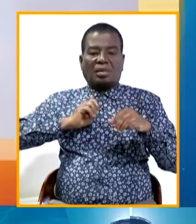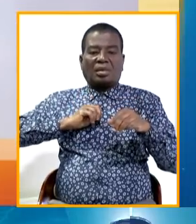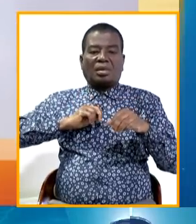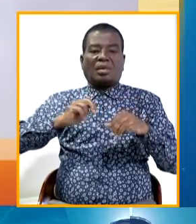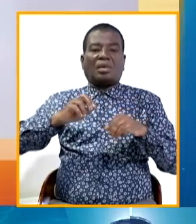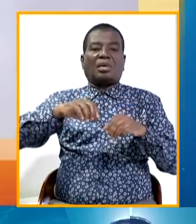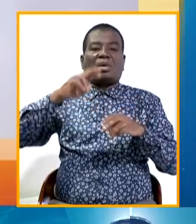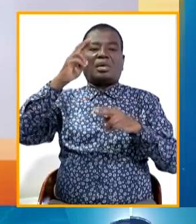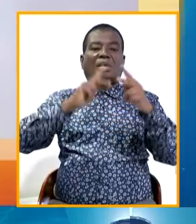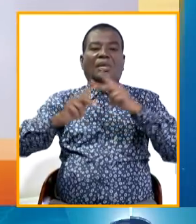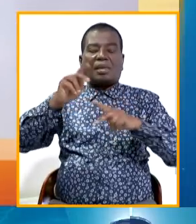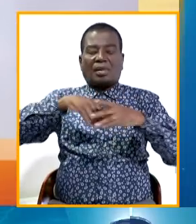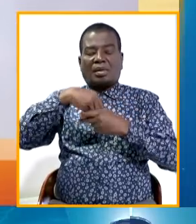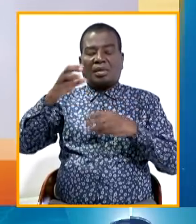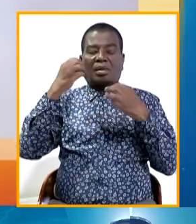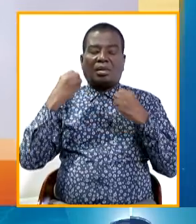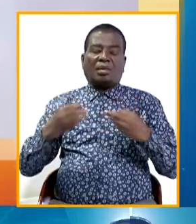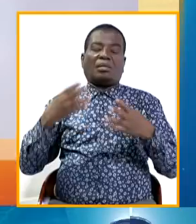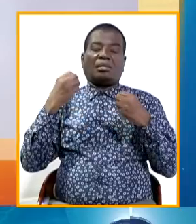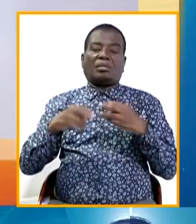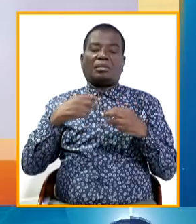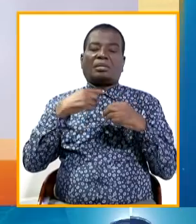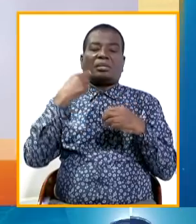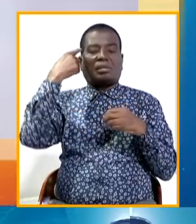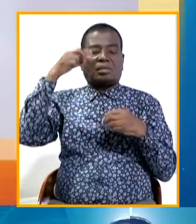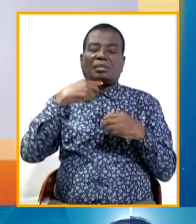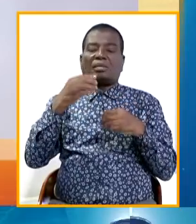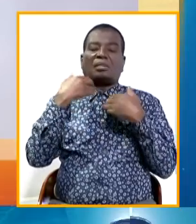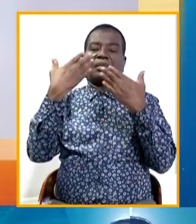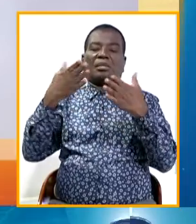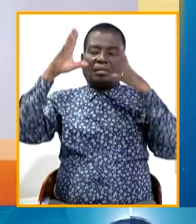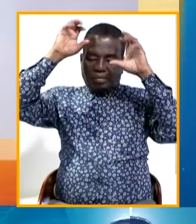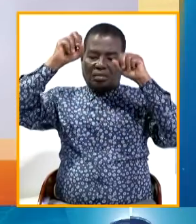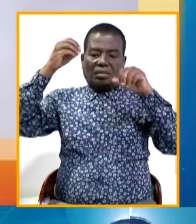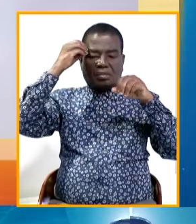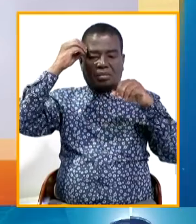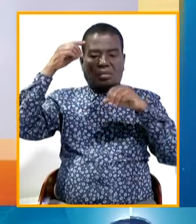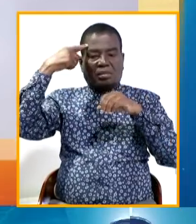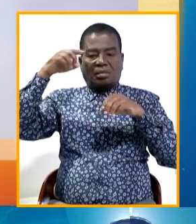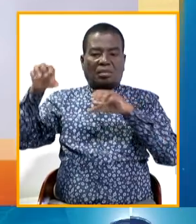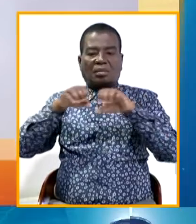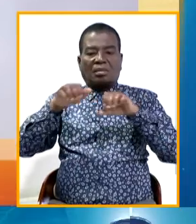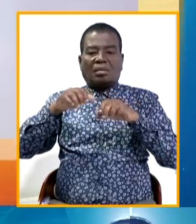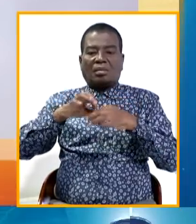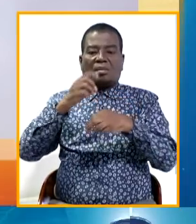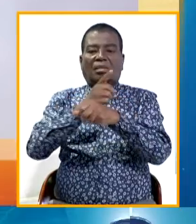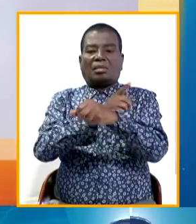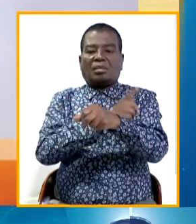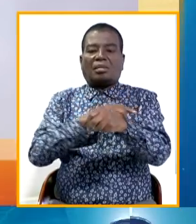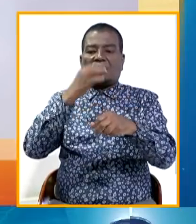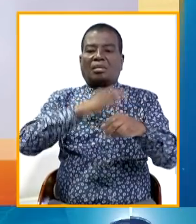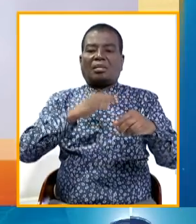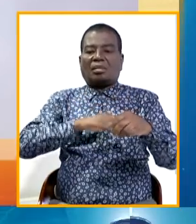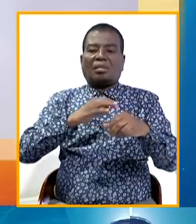les populations qui sont sorties en grand nombre pour dire merci au président Alassane Ouattara pour les actions de développement dont elle